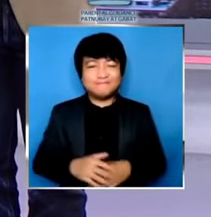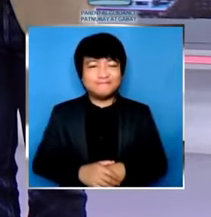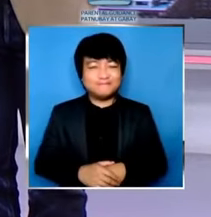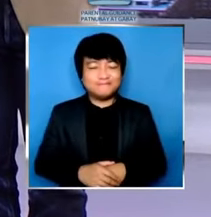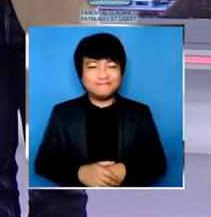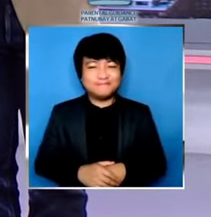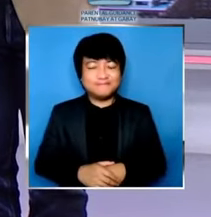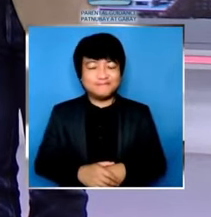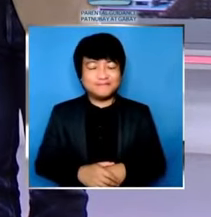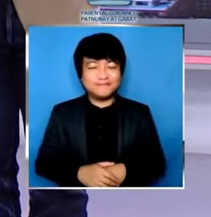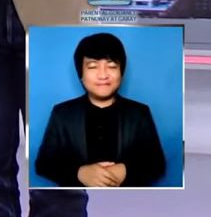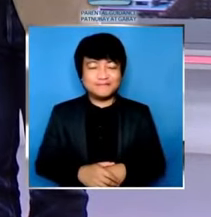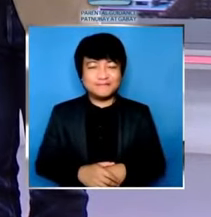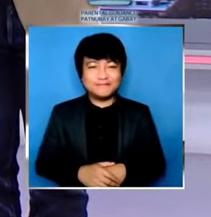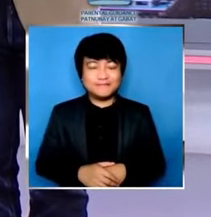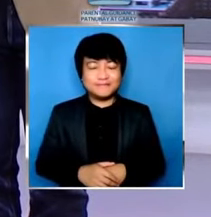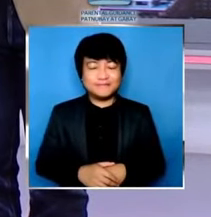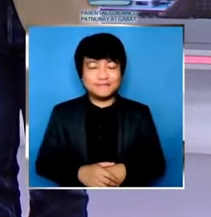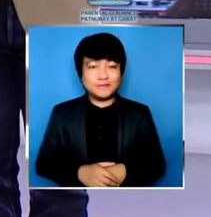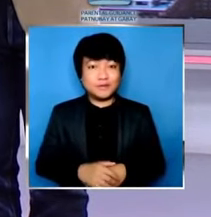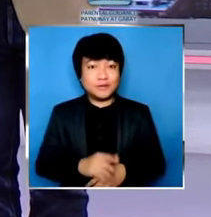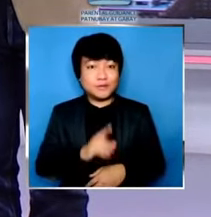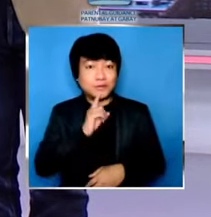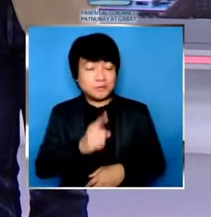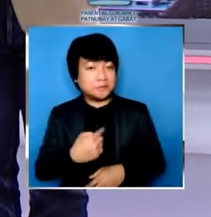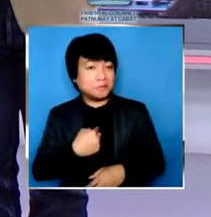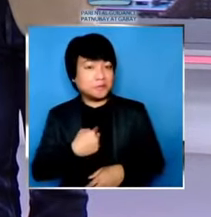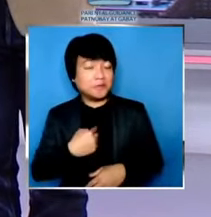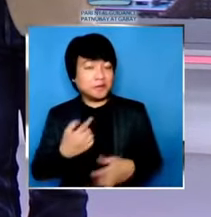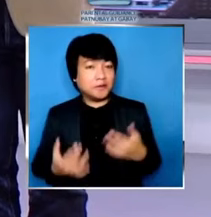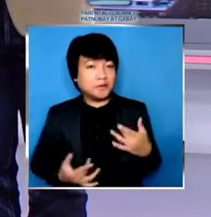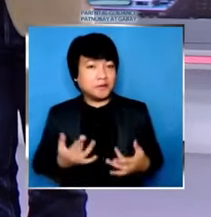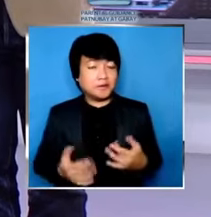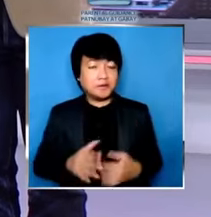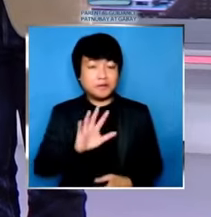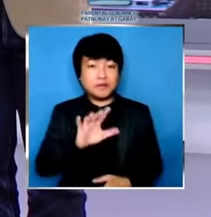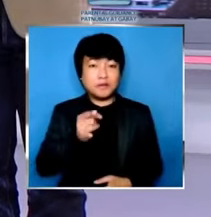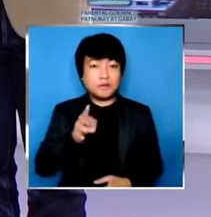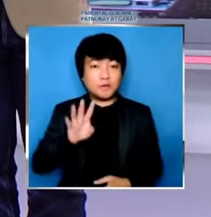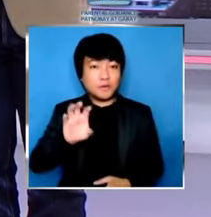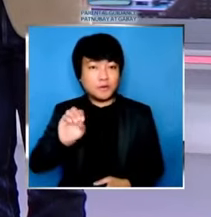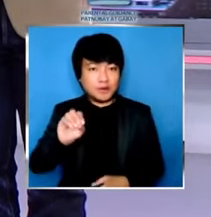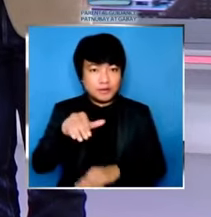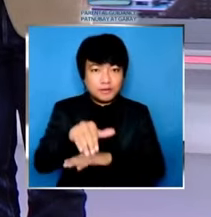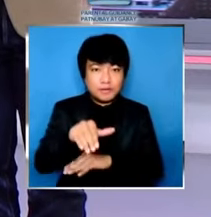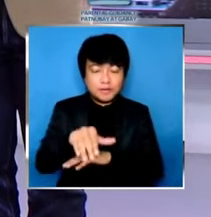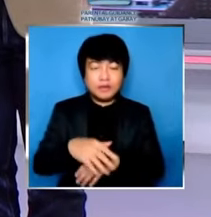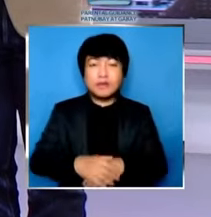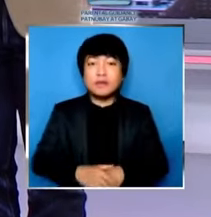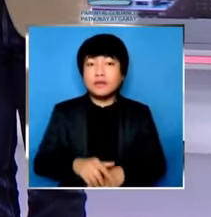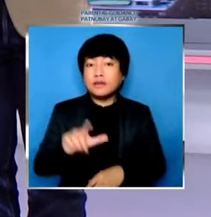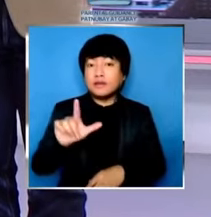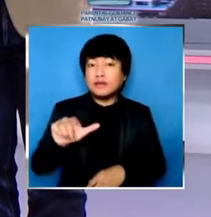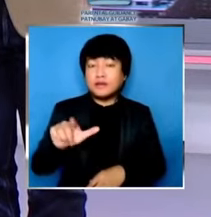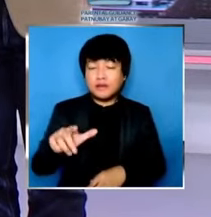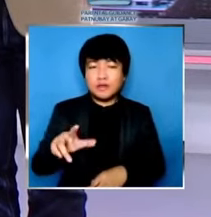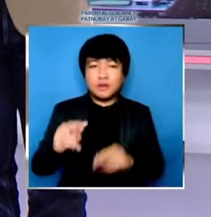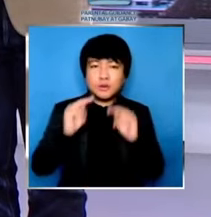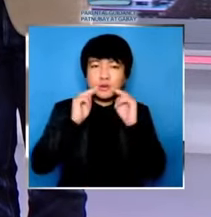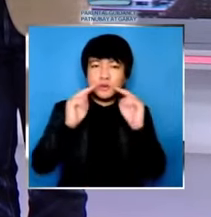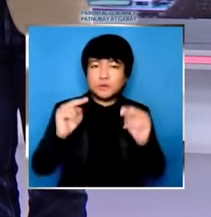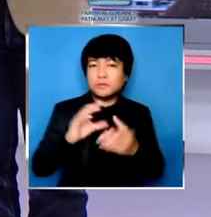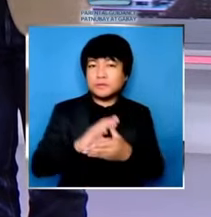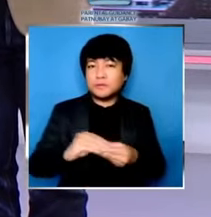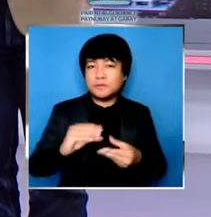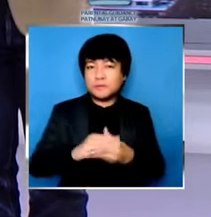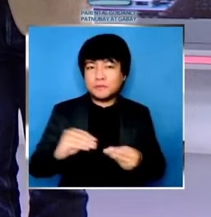Pat. Pero mas excited ako kasi 5:40 p.m. na. Sasamahan na tayo ng mga kapuso natin sa GMA7 para sa makabuluhang balita at kwentuhan.